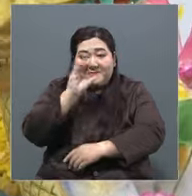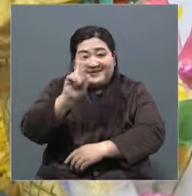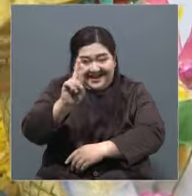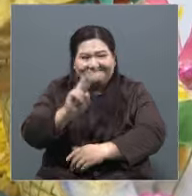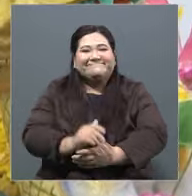นะ